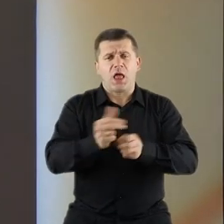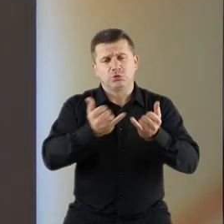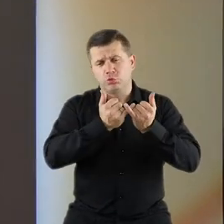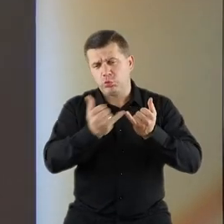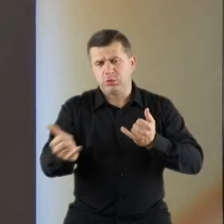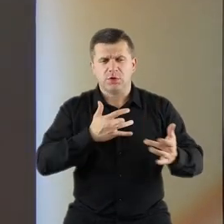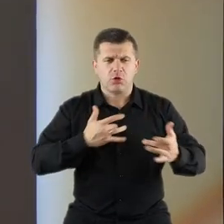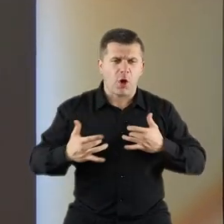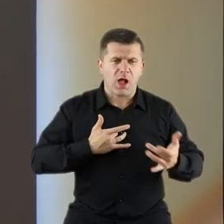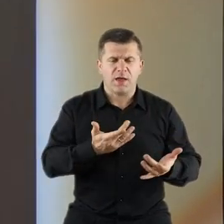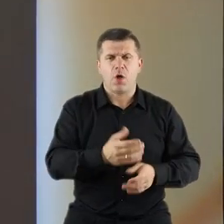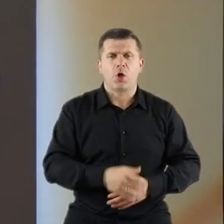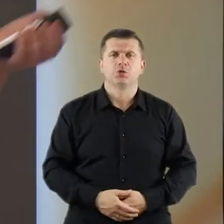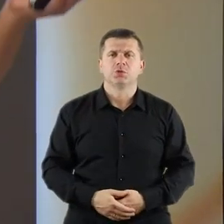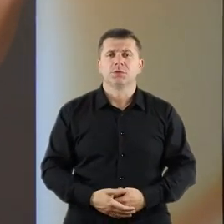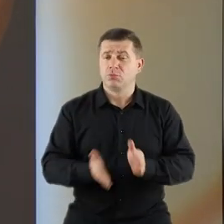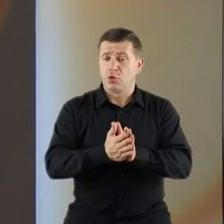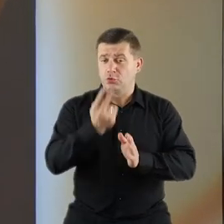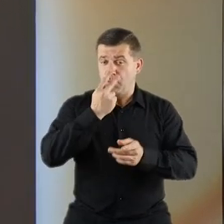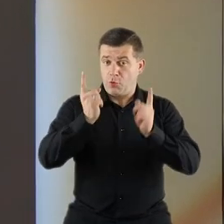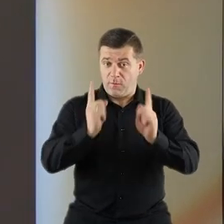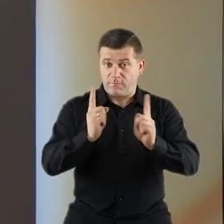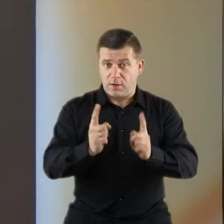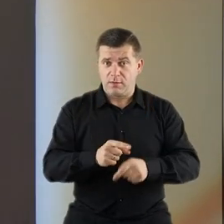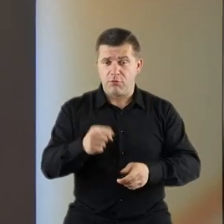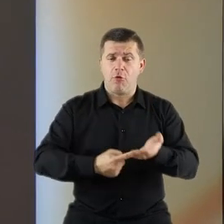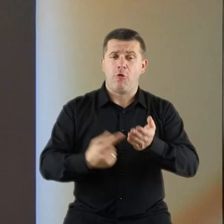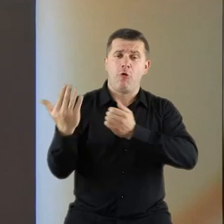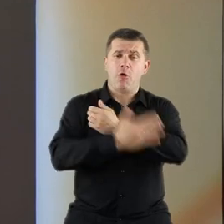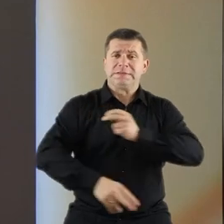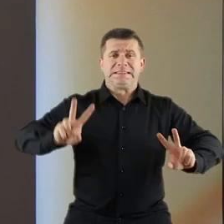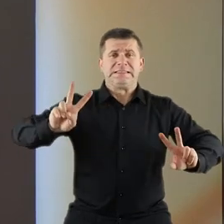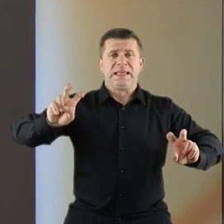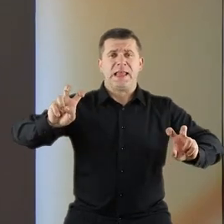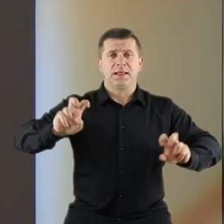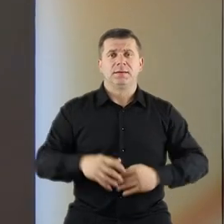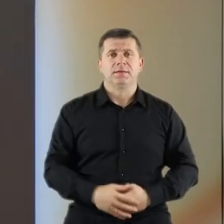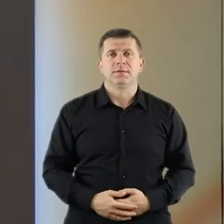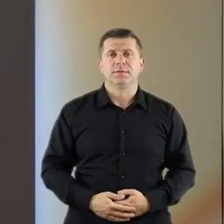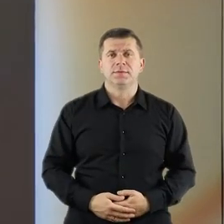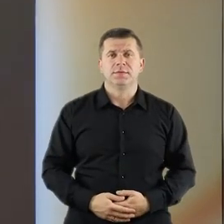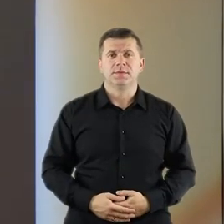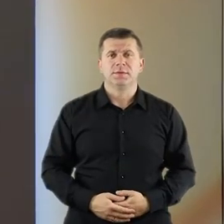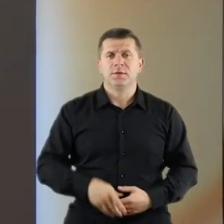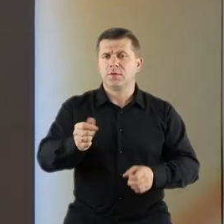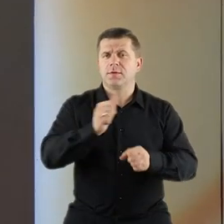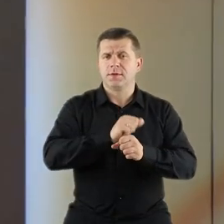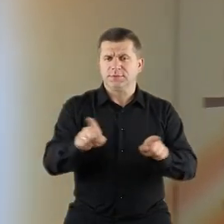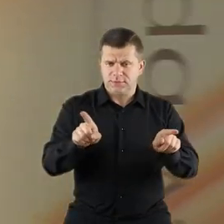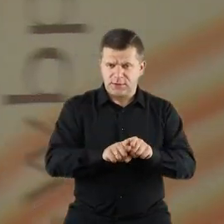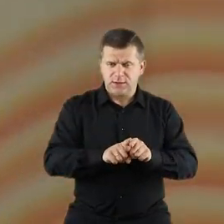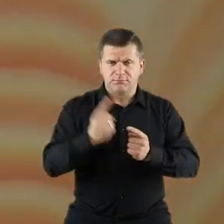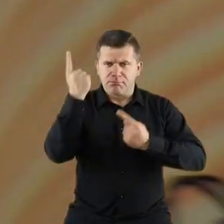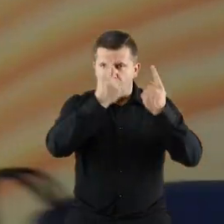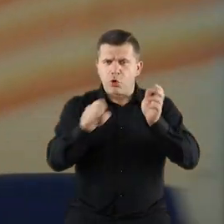różnych dolegliwości Proszę zwrócić uwagę na ten ostatni cytat I to jest